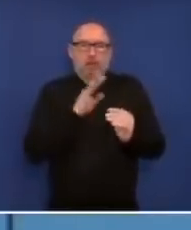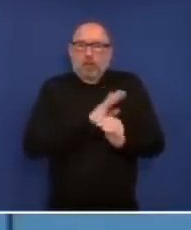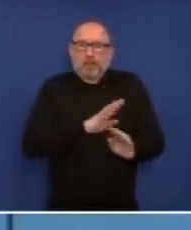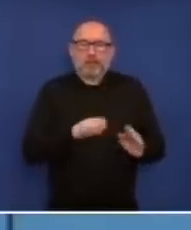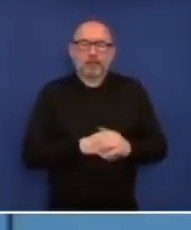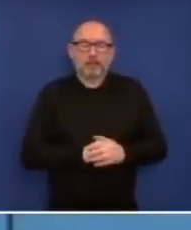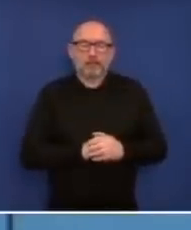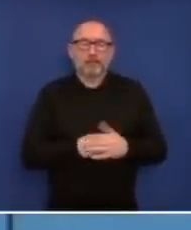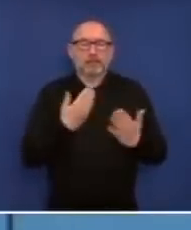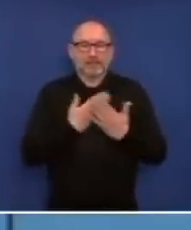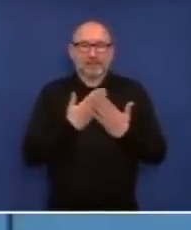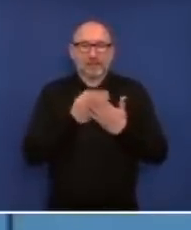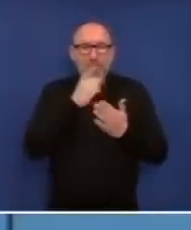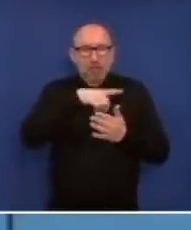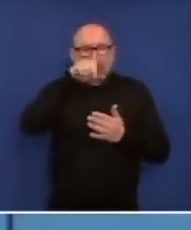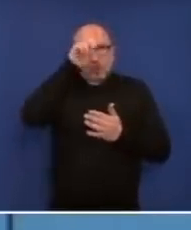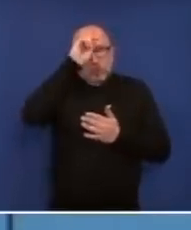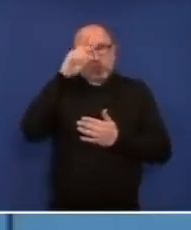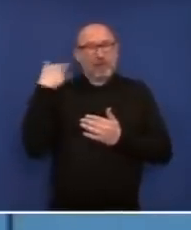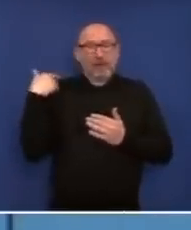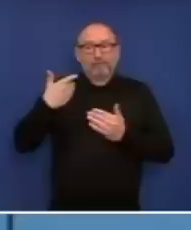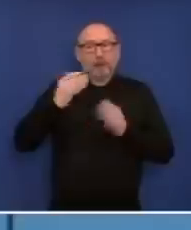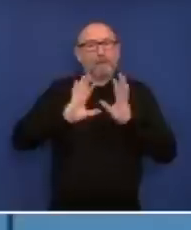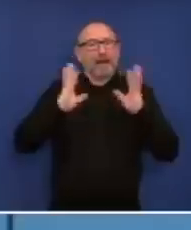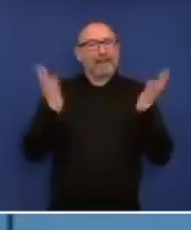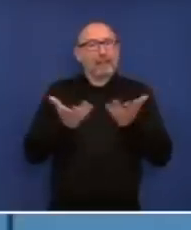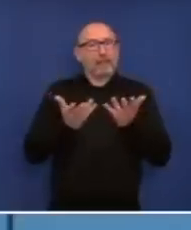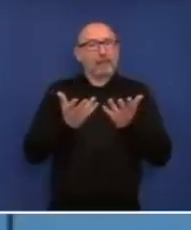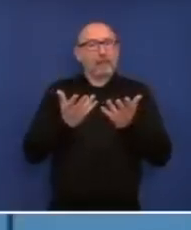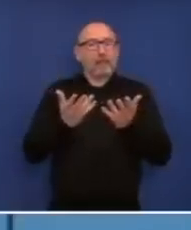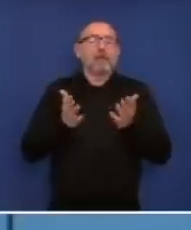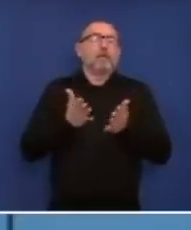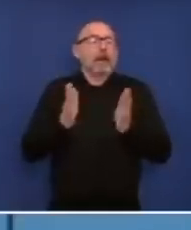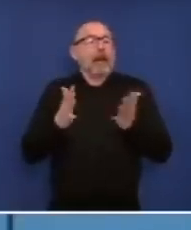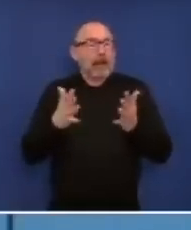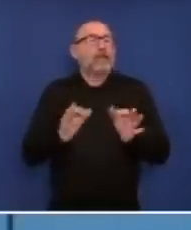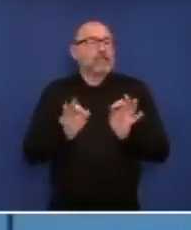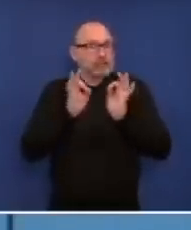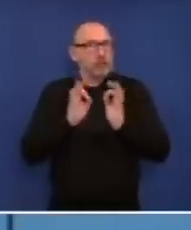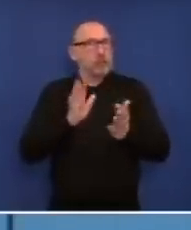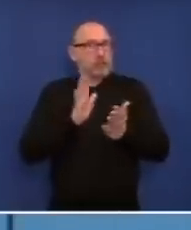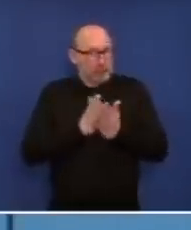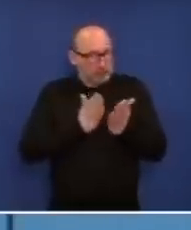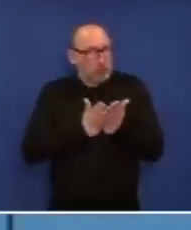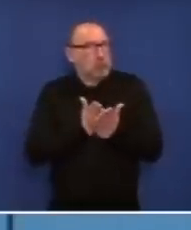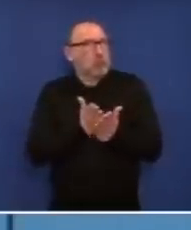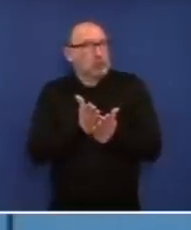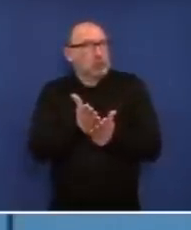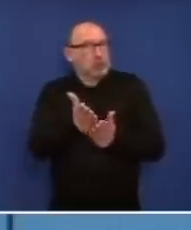Deutschland ist bislang relativ gut durch die Pandemie gekommen. Wir dürfen nicht vergessen, wir haben